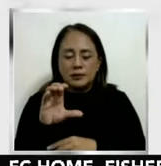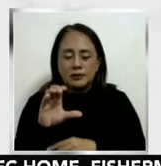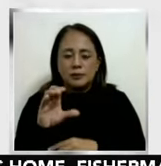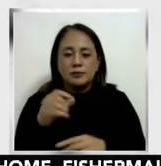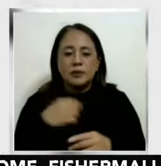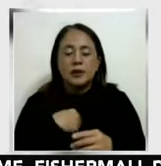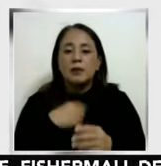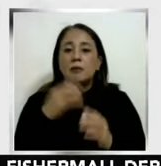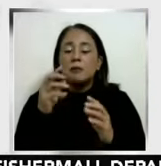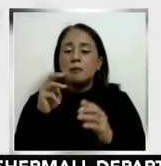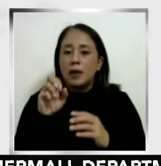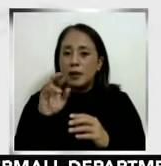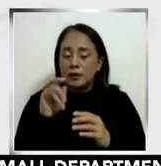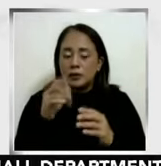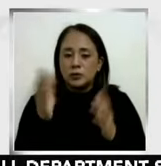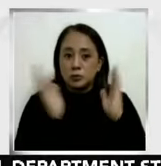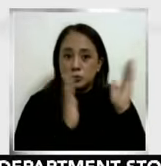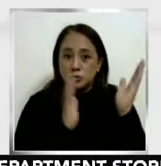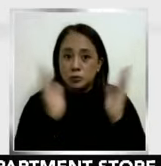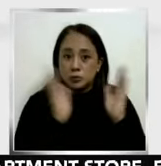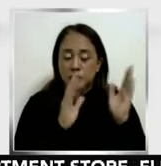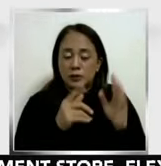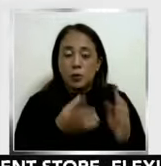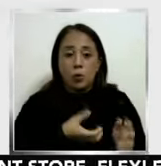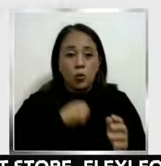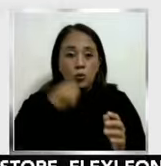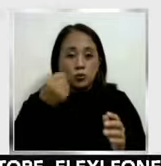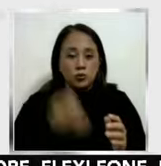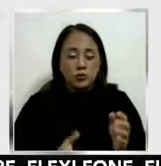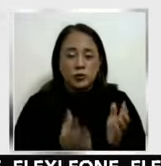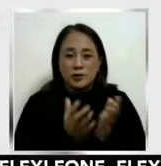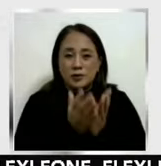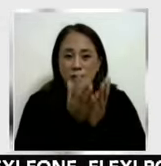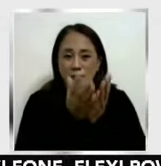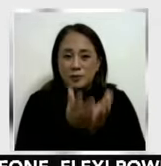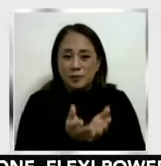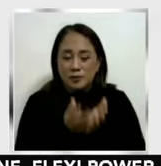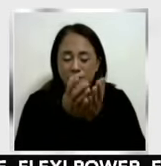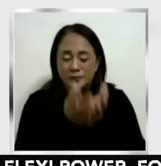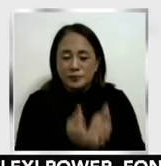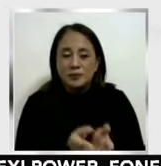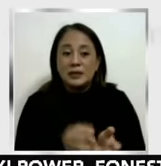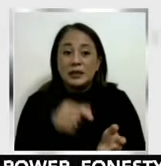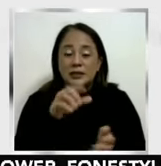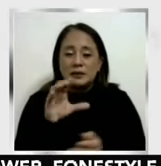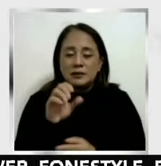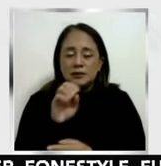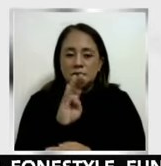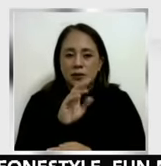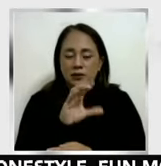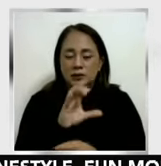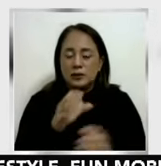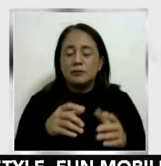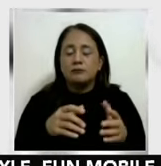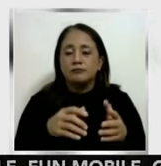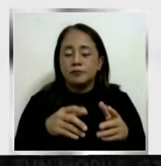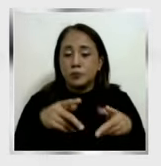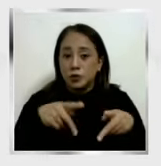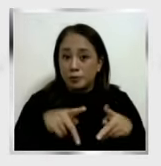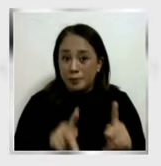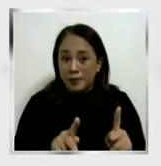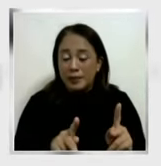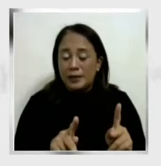ang kumpanyang nagmamay-ari sa lumubog na tanker. Ang CPC ang otorisasyon na ini-issue ng Maritime Industry Authority o